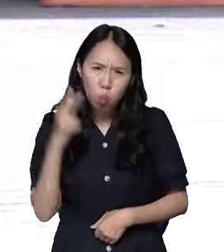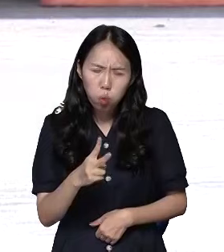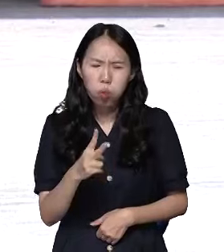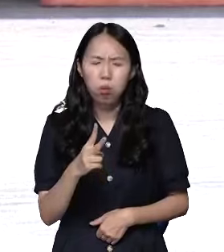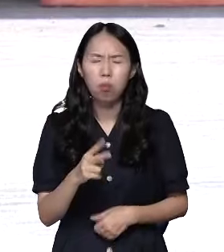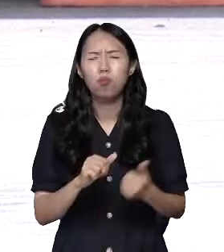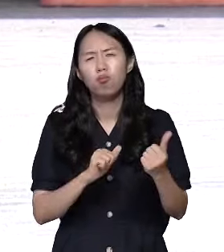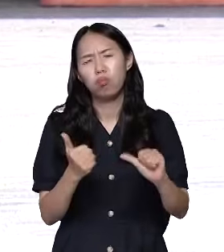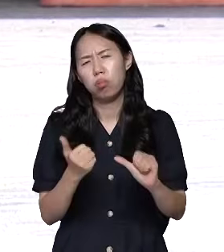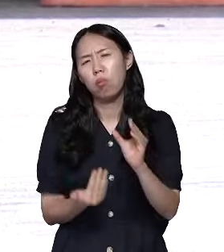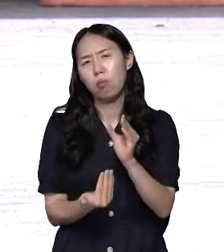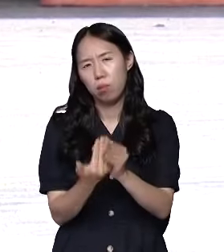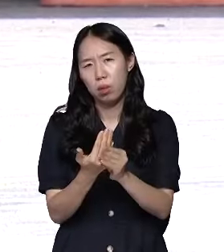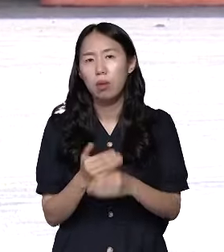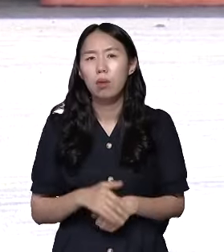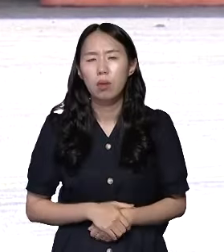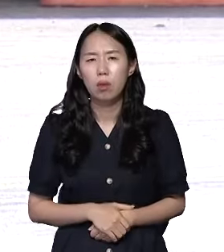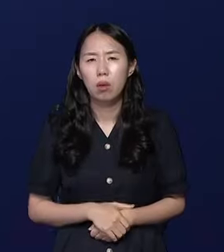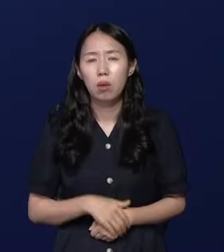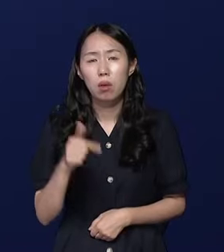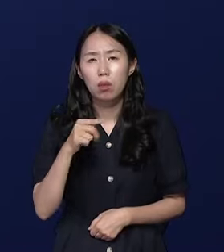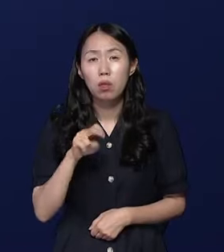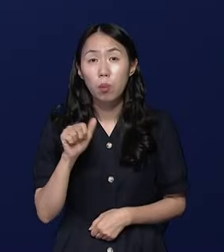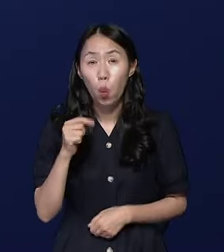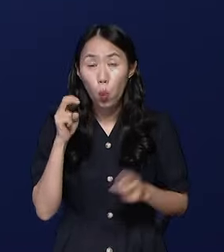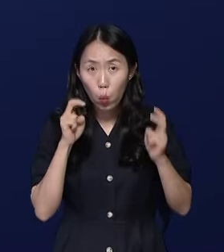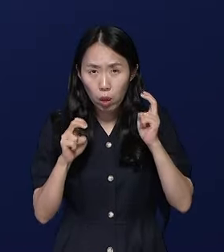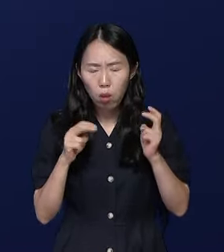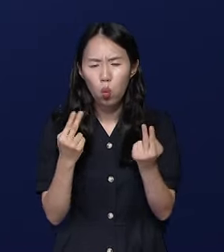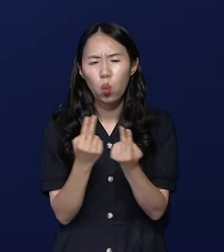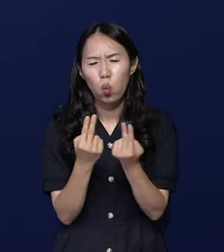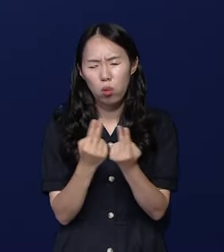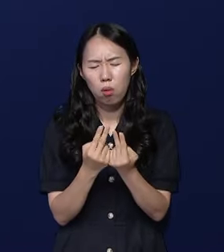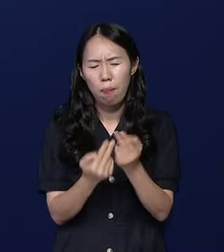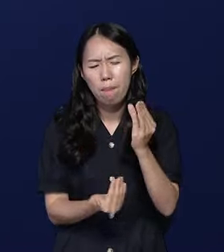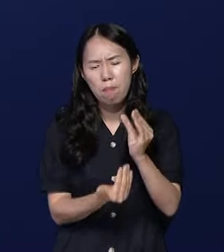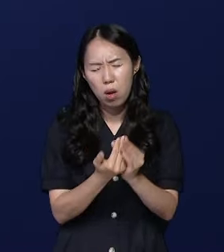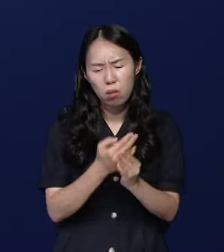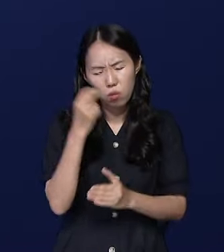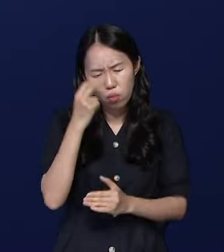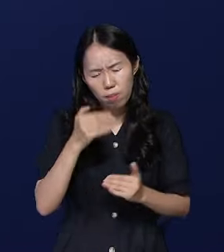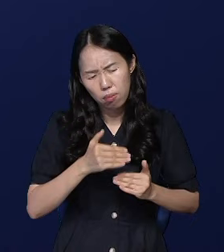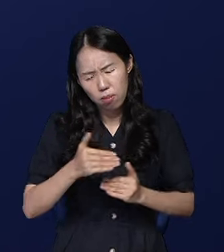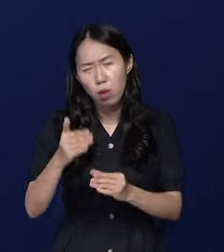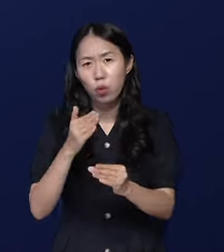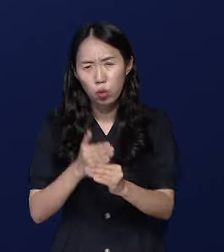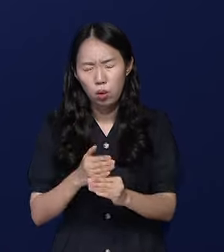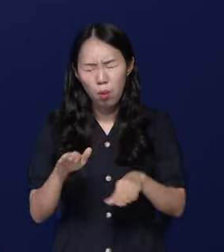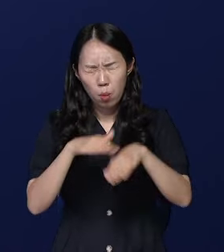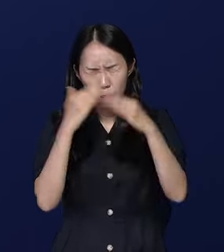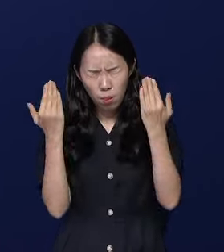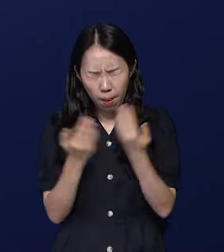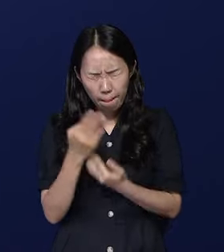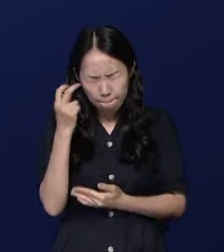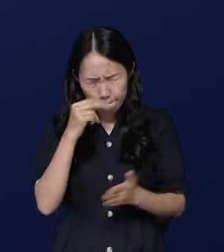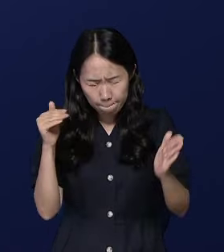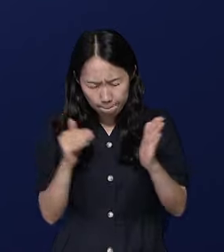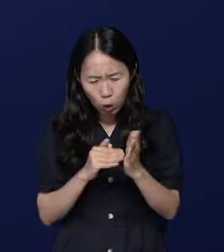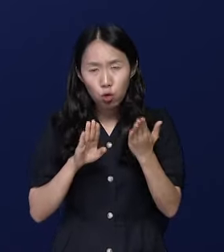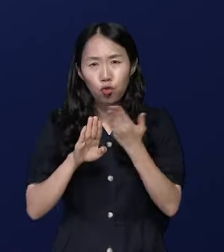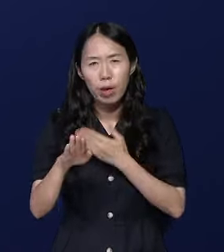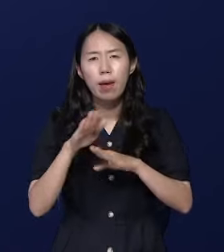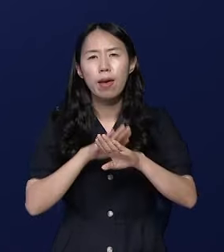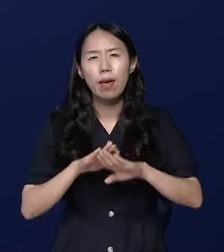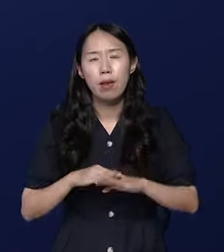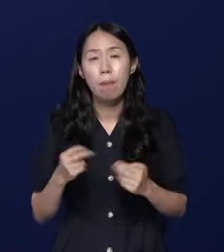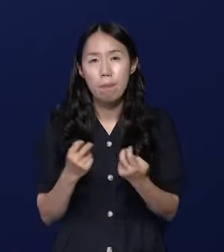사고가 발생했습니다. 금호타이어 측은 곡성 사고도 아직 수사가 진행 중인 만큼 모든 수사가 끝난 뒤 대책을